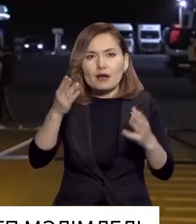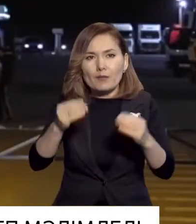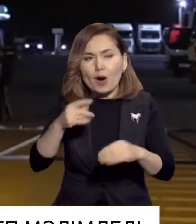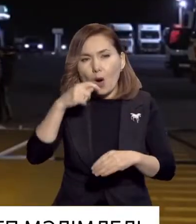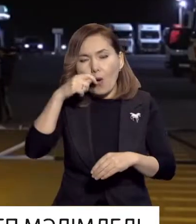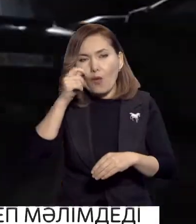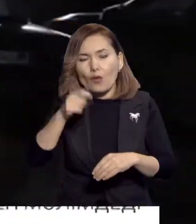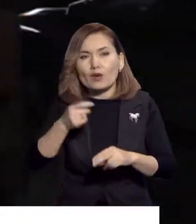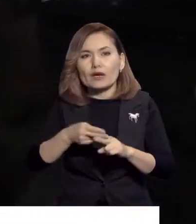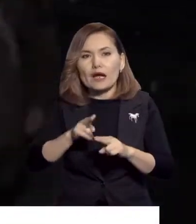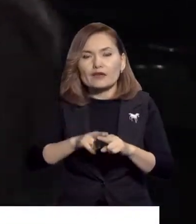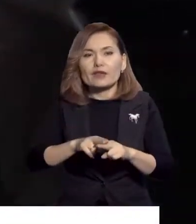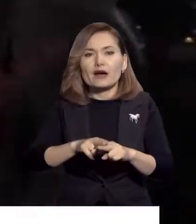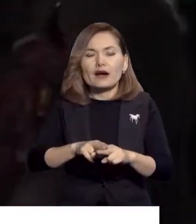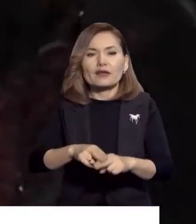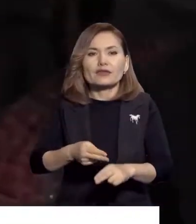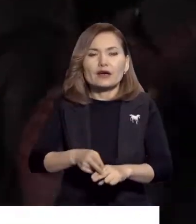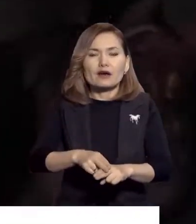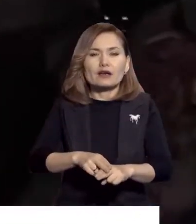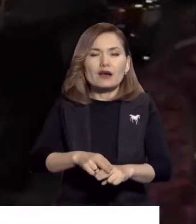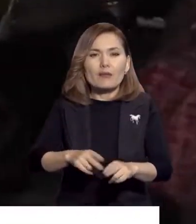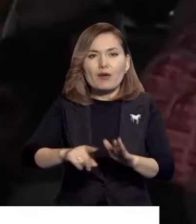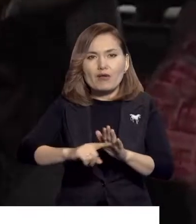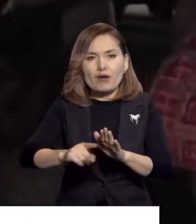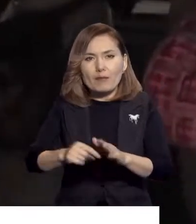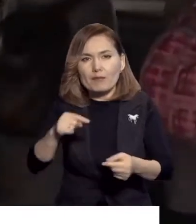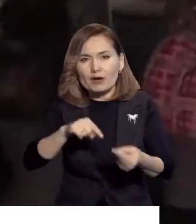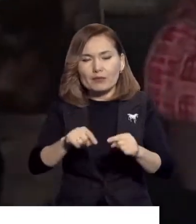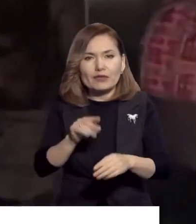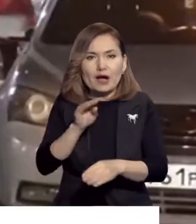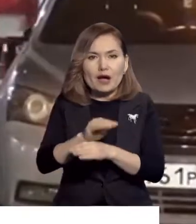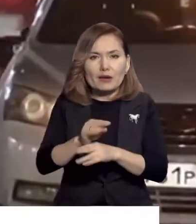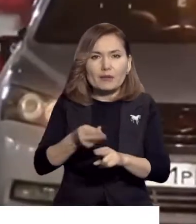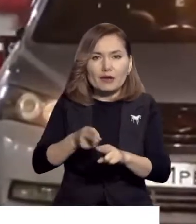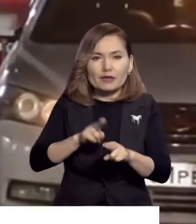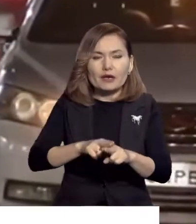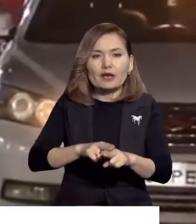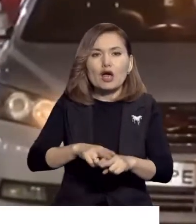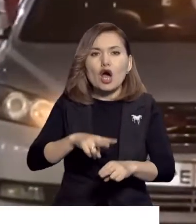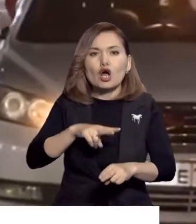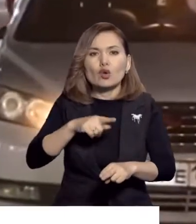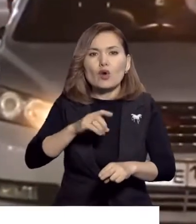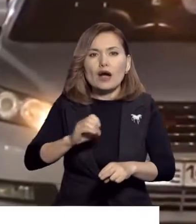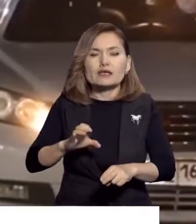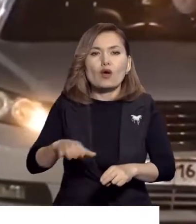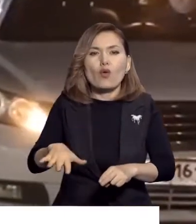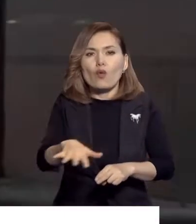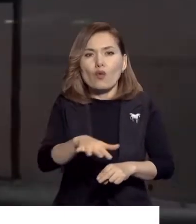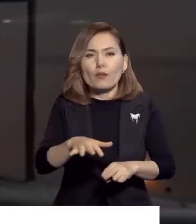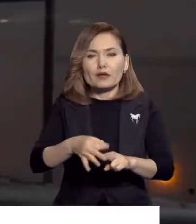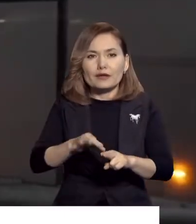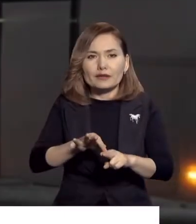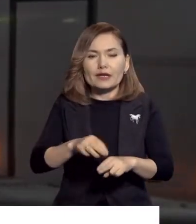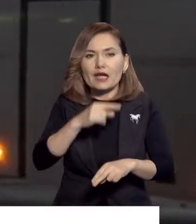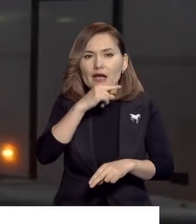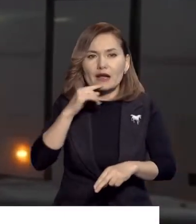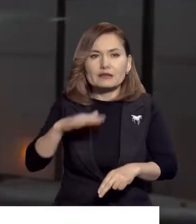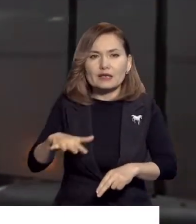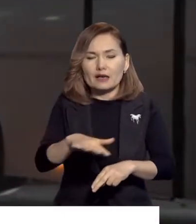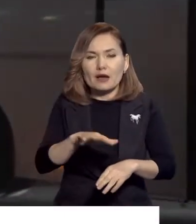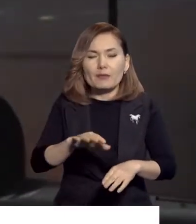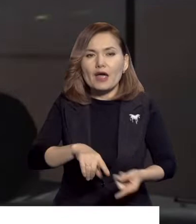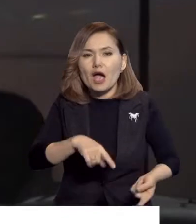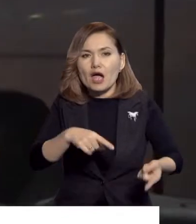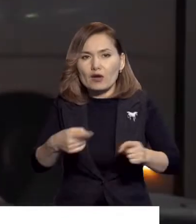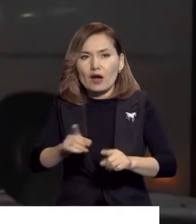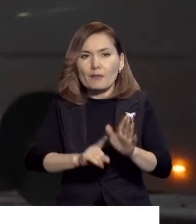мен көтерілісшілер снаряд жаудырды деп бірін-бірі айыптады. Сол күні Донецк пен Луганск облыстарының тұрғындары Ресей аумағына